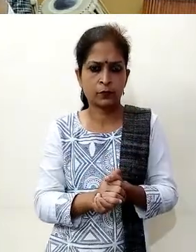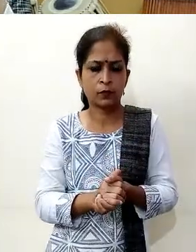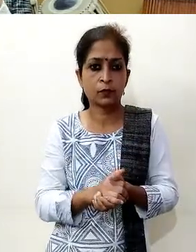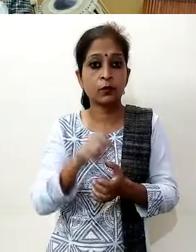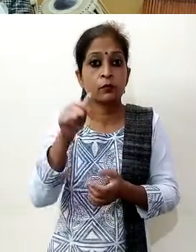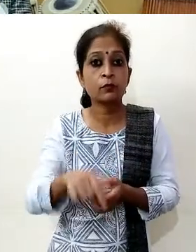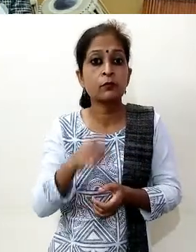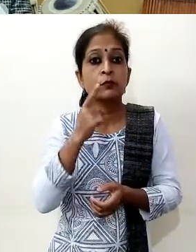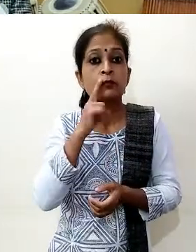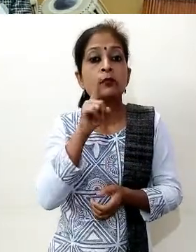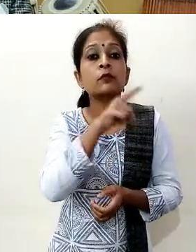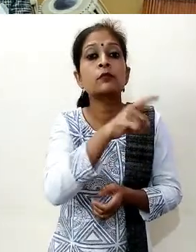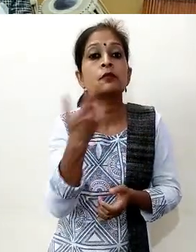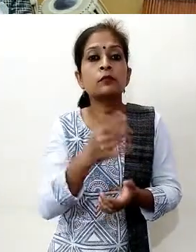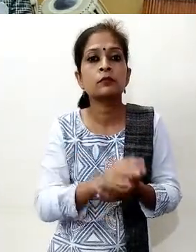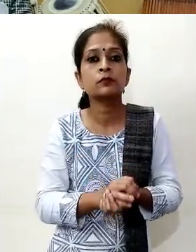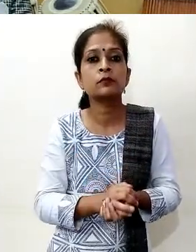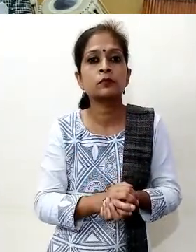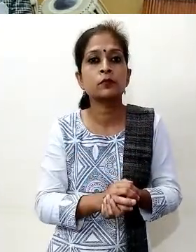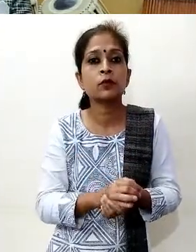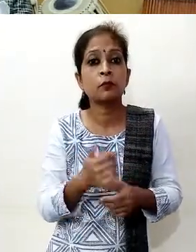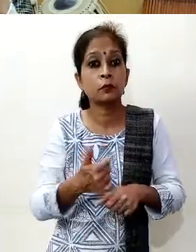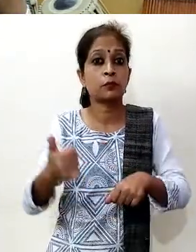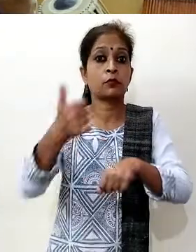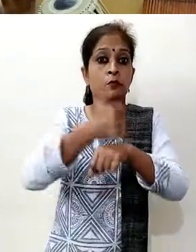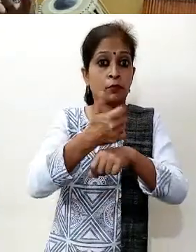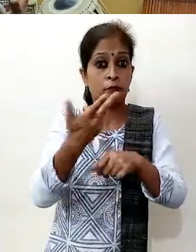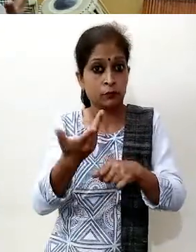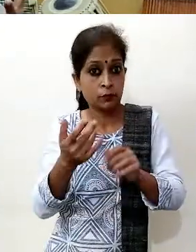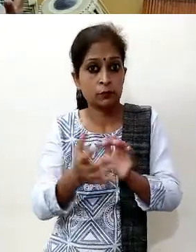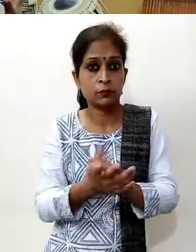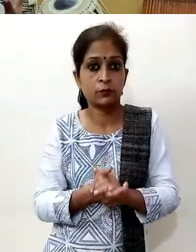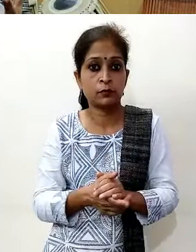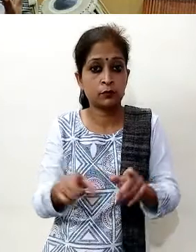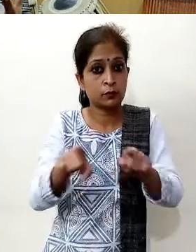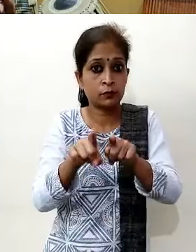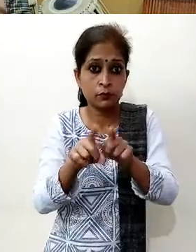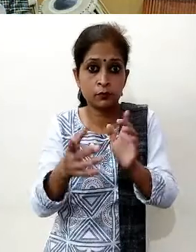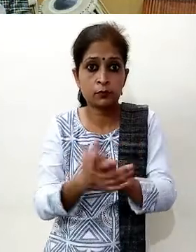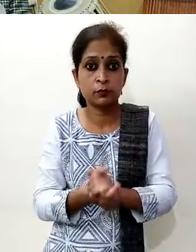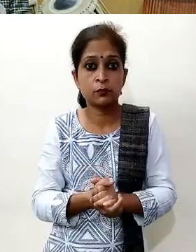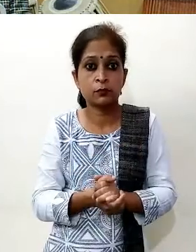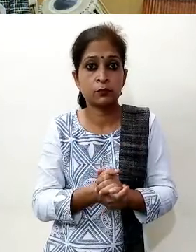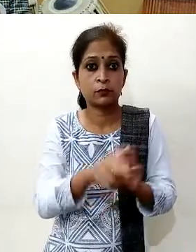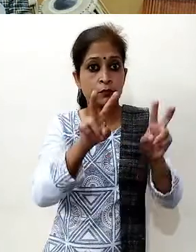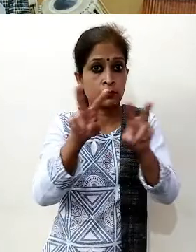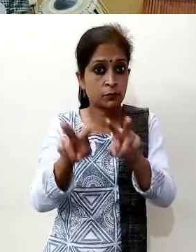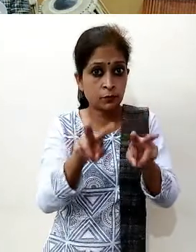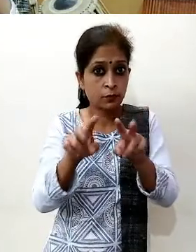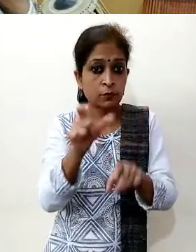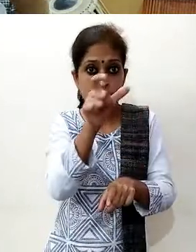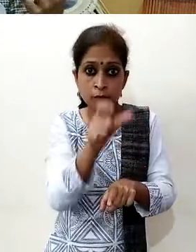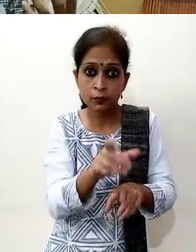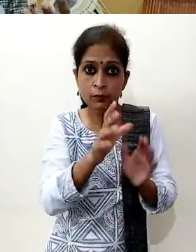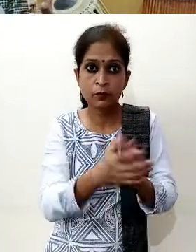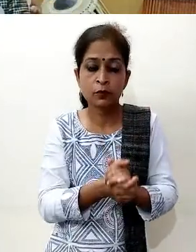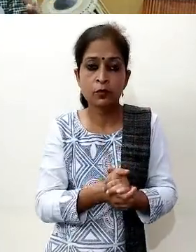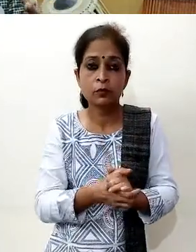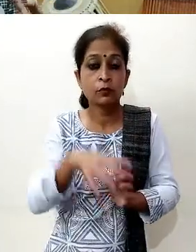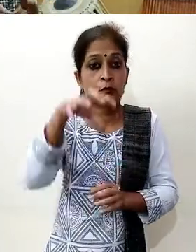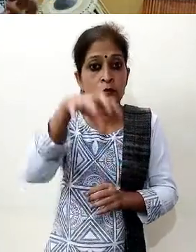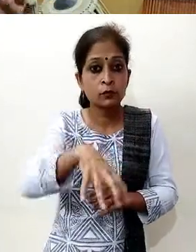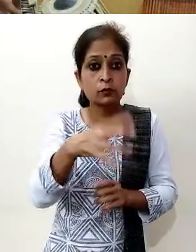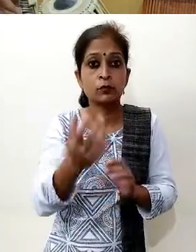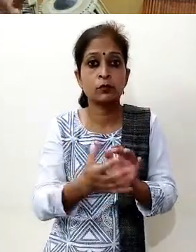वो पिता जो हो गया वो हो गया एडमिनिस्ट्रेटर या शासक, या ऐसा एक व्यक्ति जो कि इस पूरे राज्य को